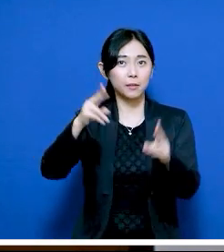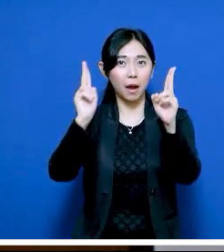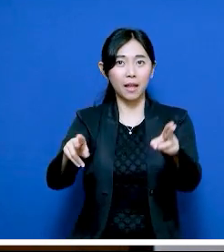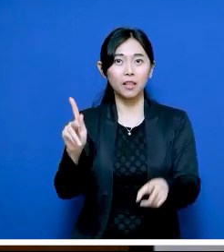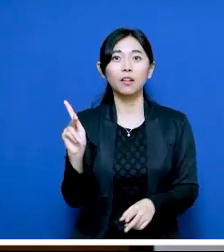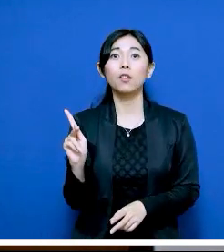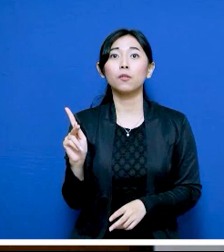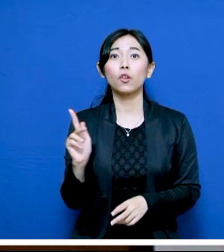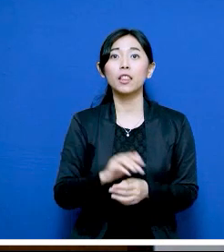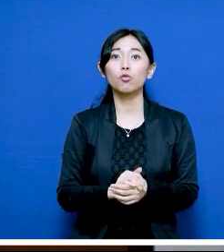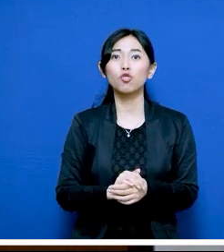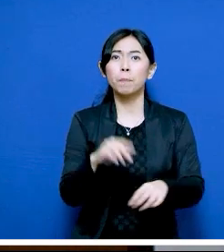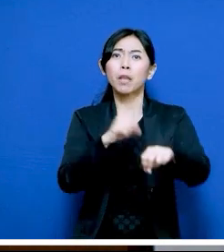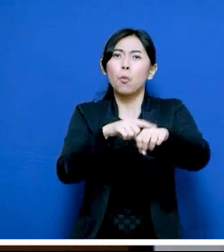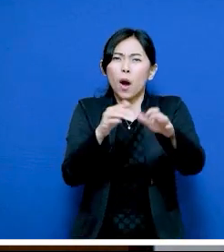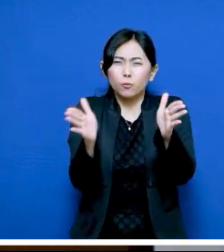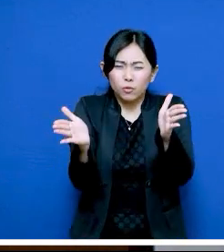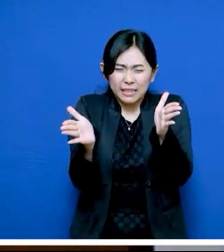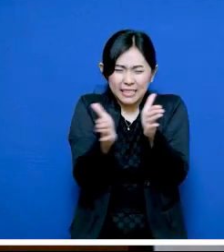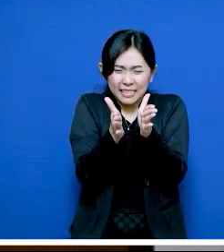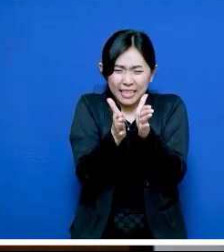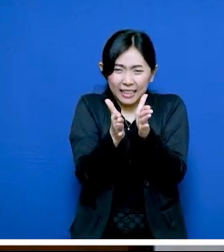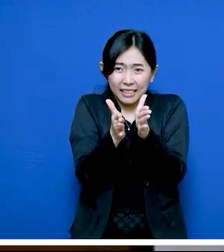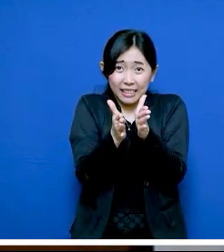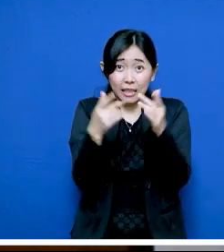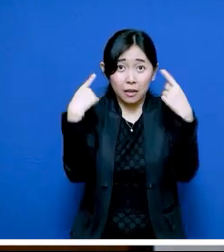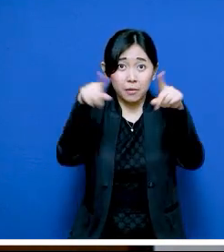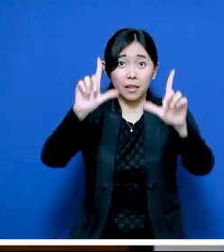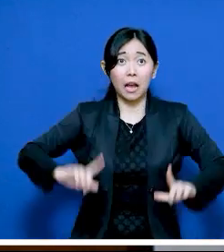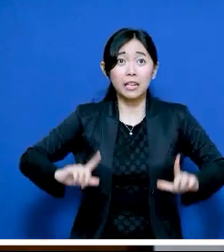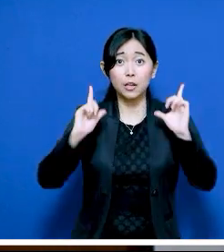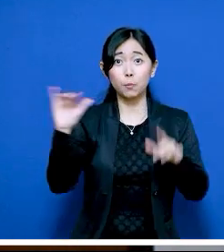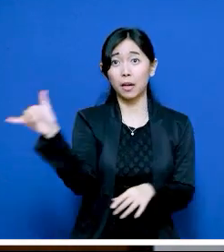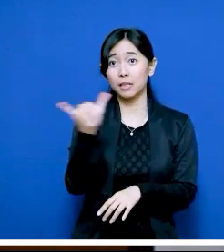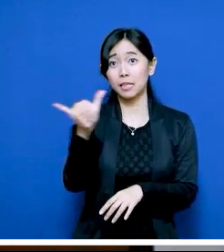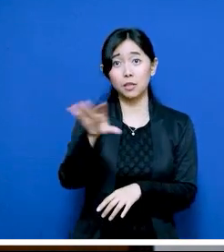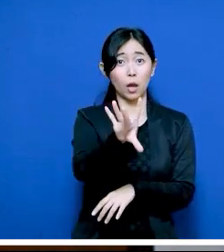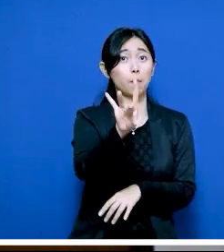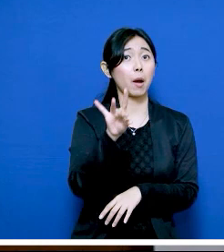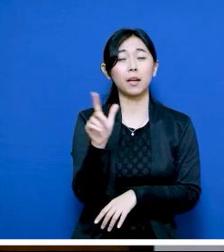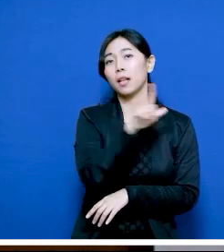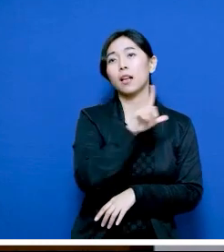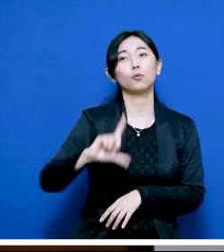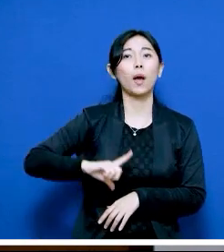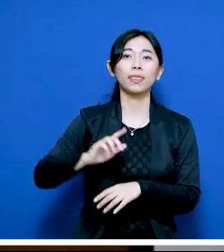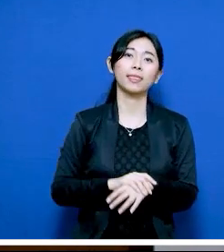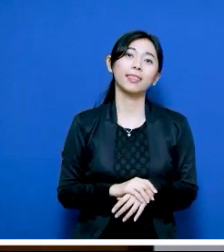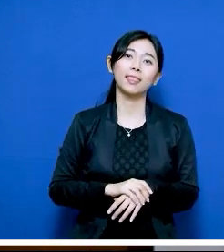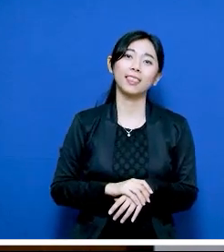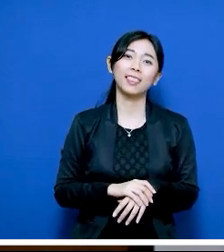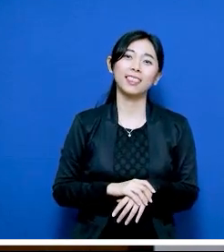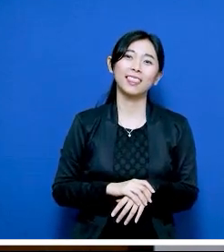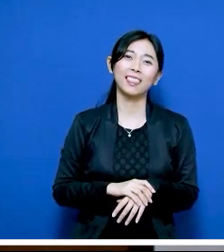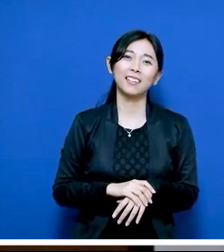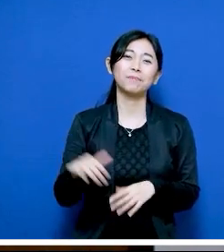Korintus dengan waktu yang sangat singkat untuk menyatakan hidup yang sesuai dengan panggilan Tuhan.